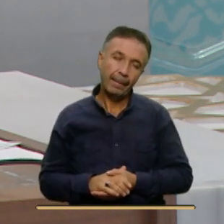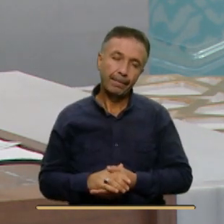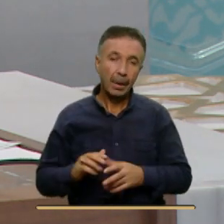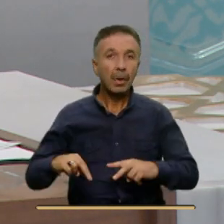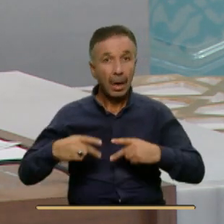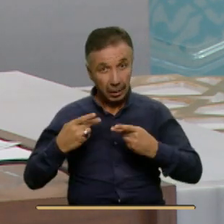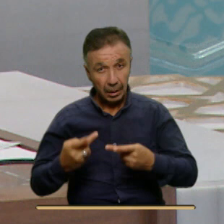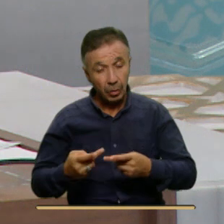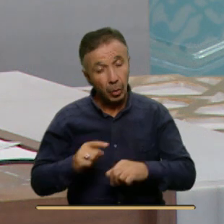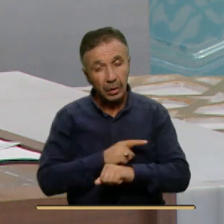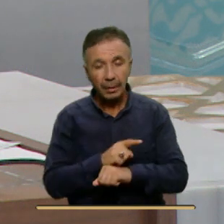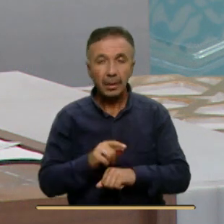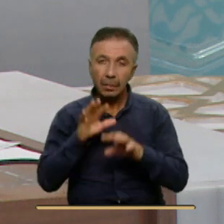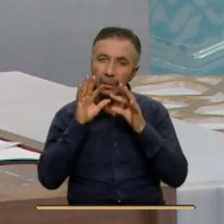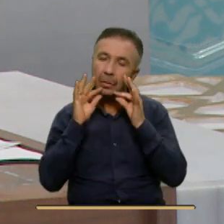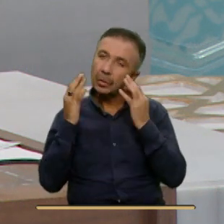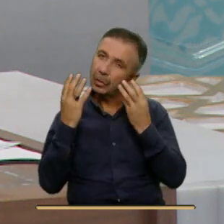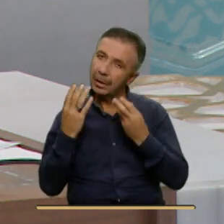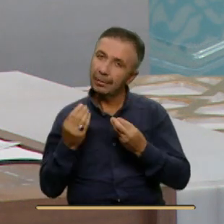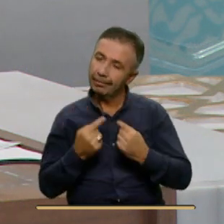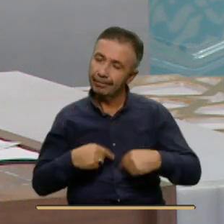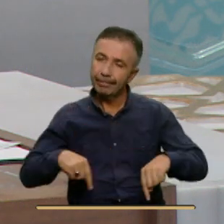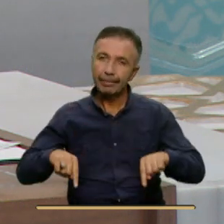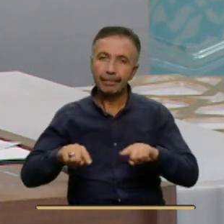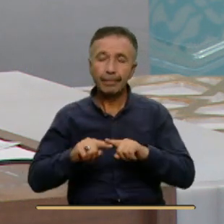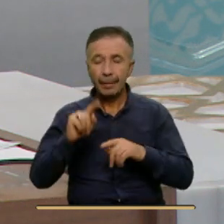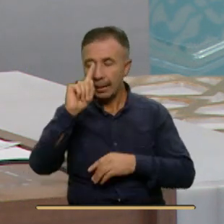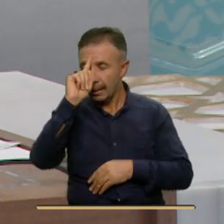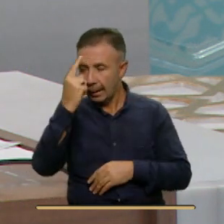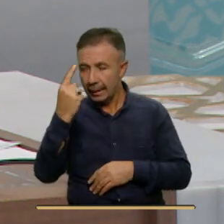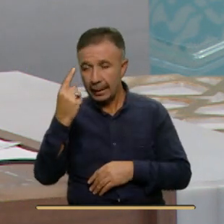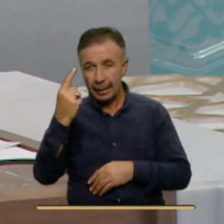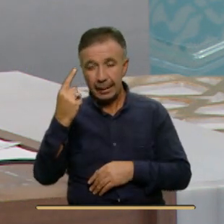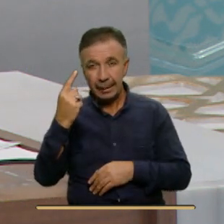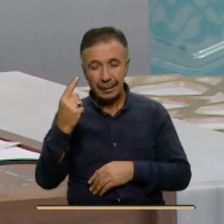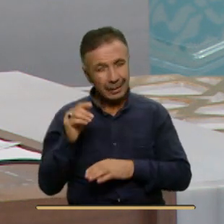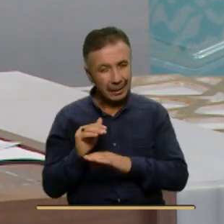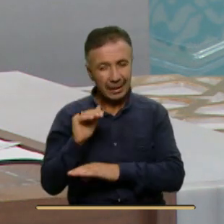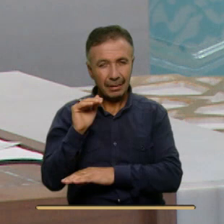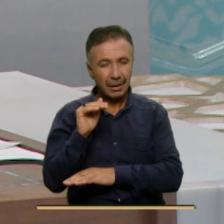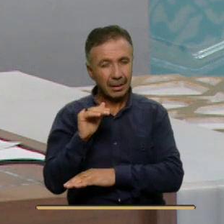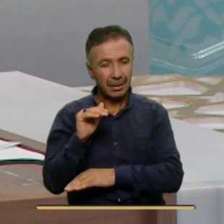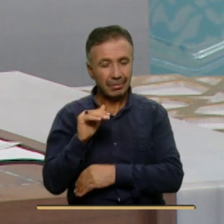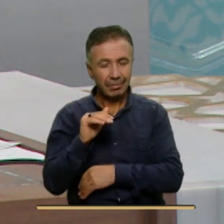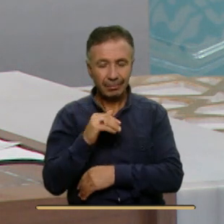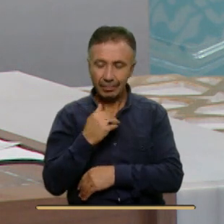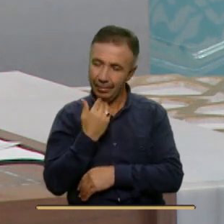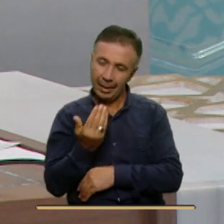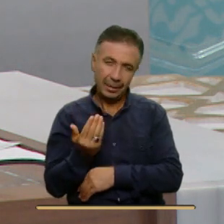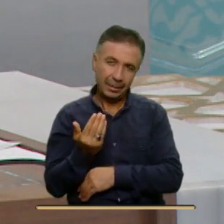mutlu olalım. Yalnız başına yaşamak imkansız kıymetli